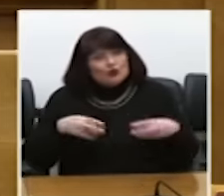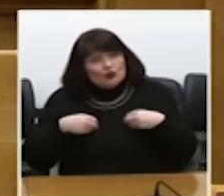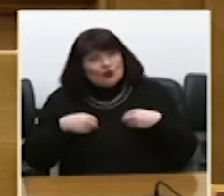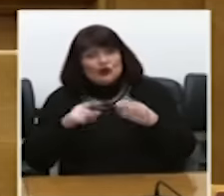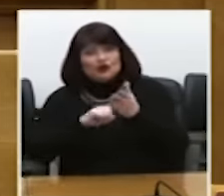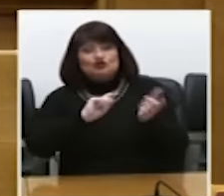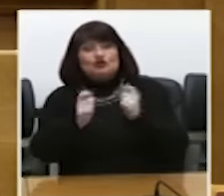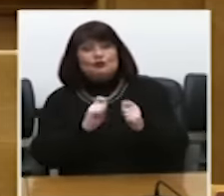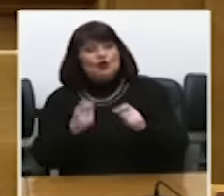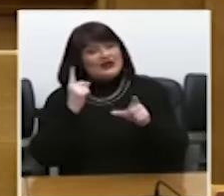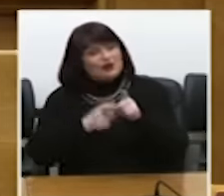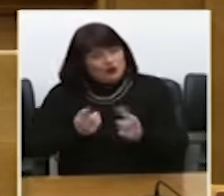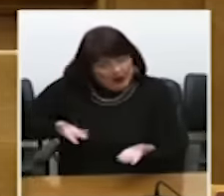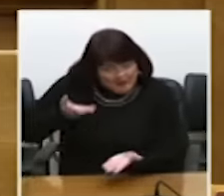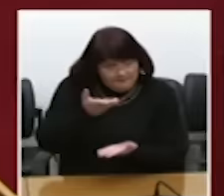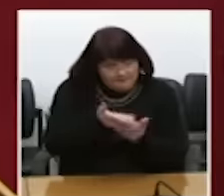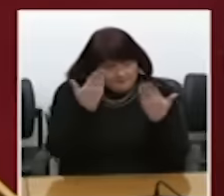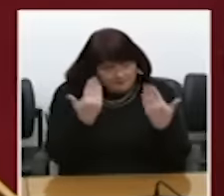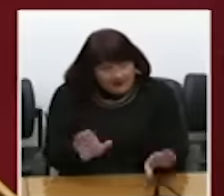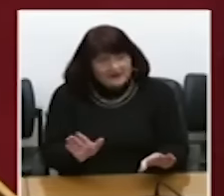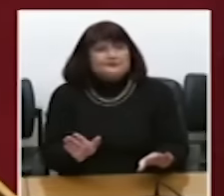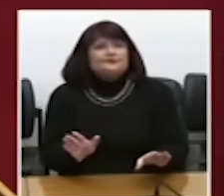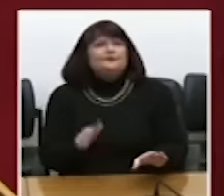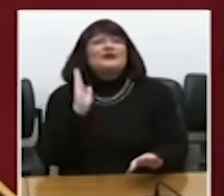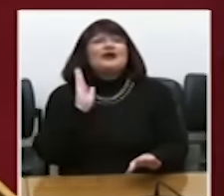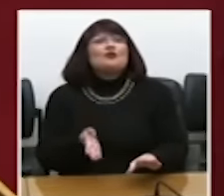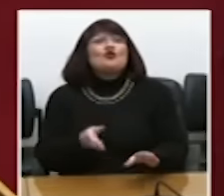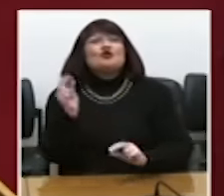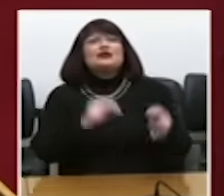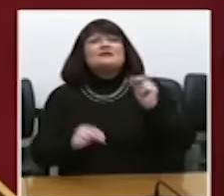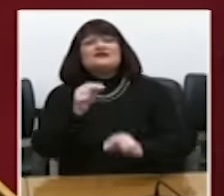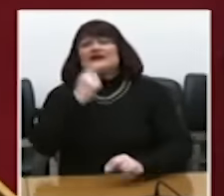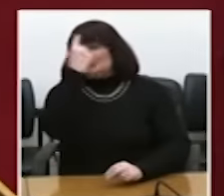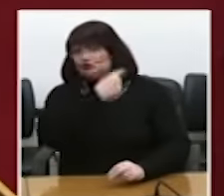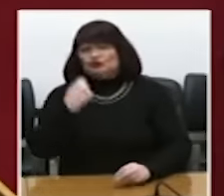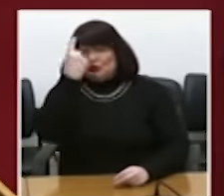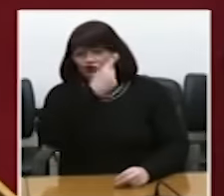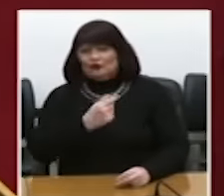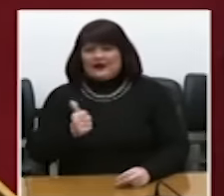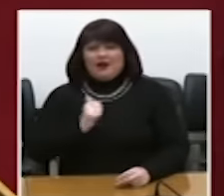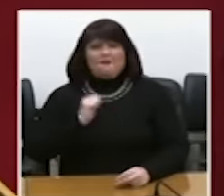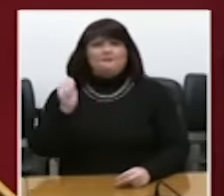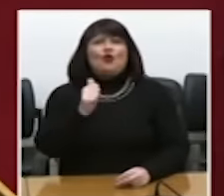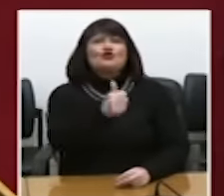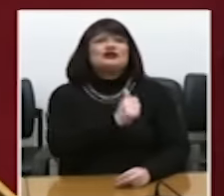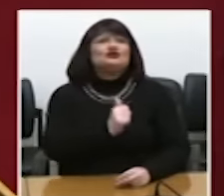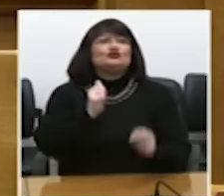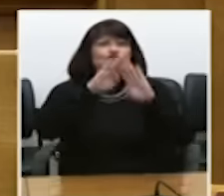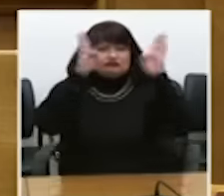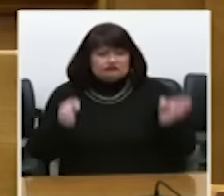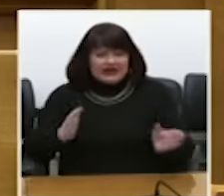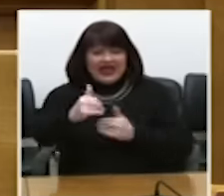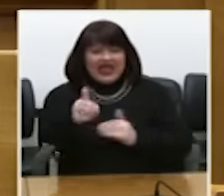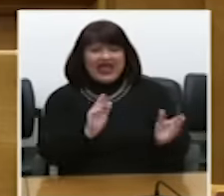του ΚΚΕ για να μπορούν να ψηφίζουν με αυτοπρόσωπη παρουσία στα εκλογικά τμήματα του